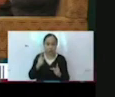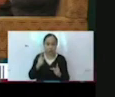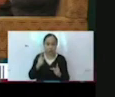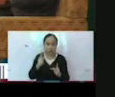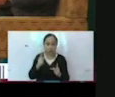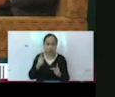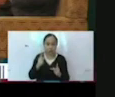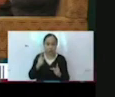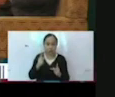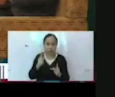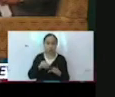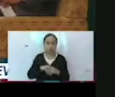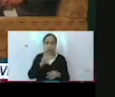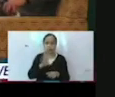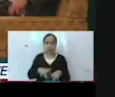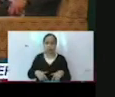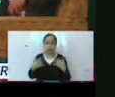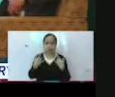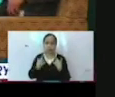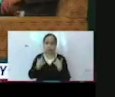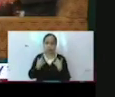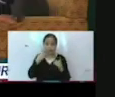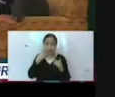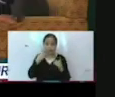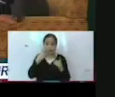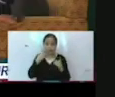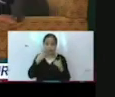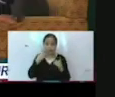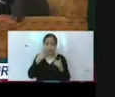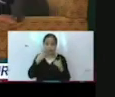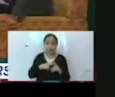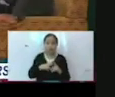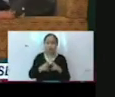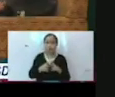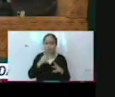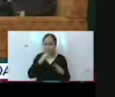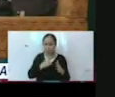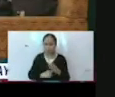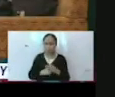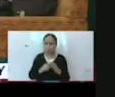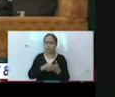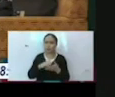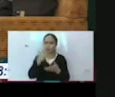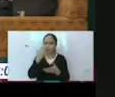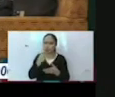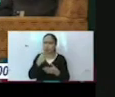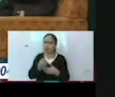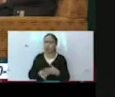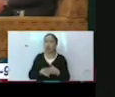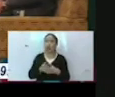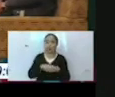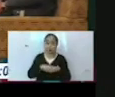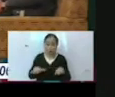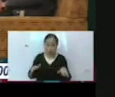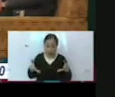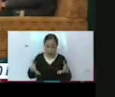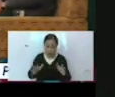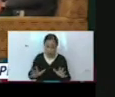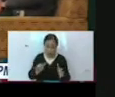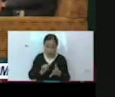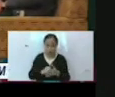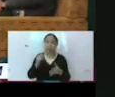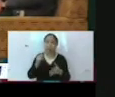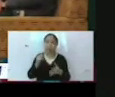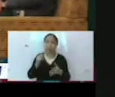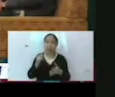ninyo. Very simple yan. Di ba? Napaka-importante yan. Kaya sabi ko sa inyo, huwag kayong papayag na paglaruan kayo